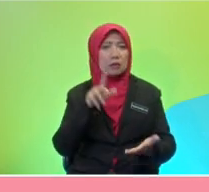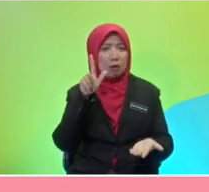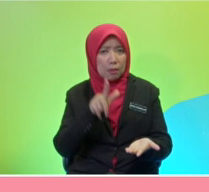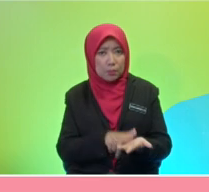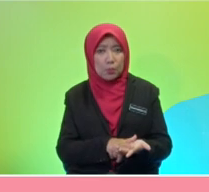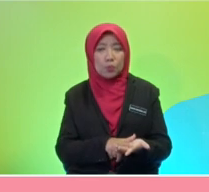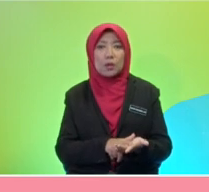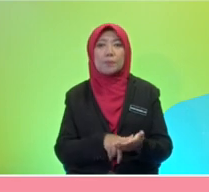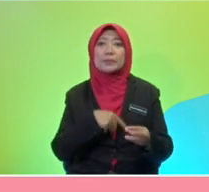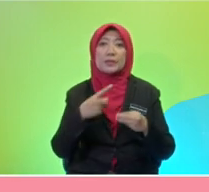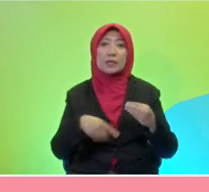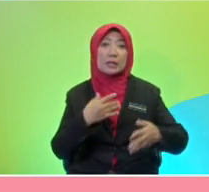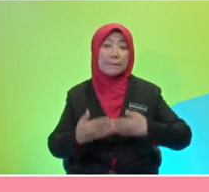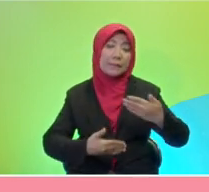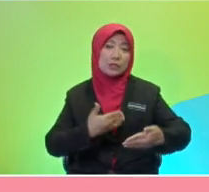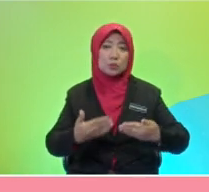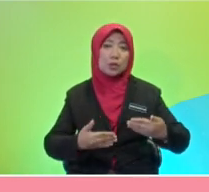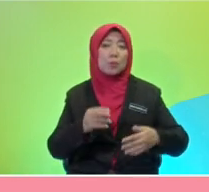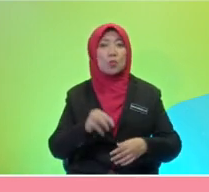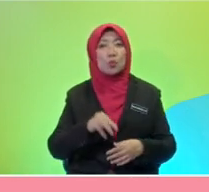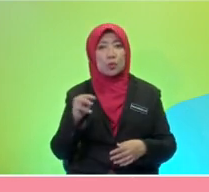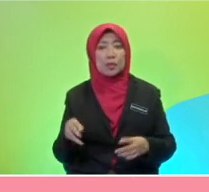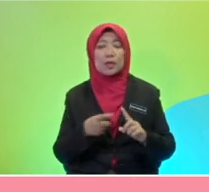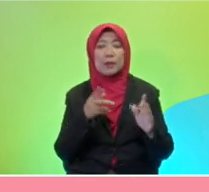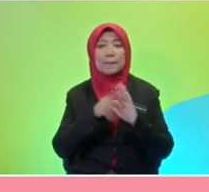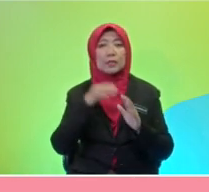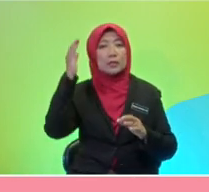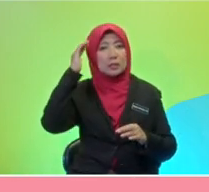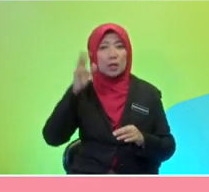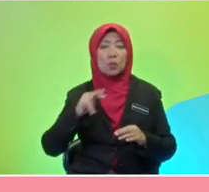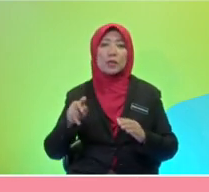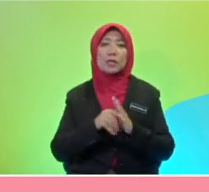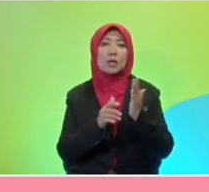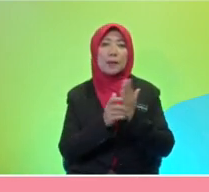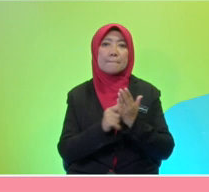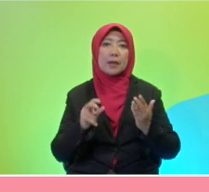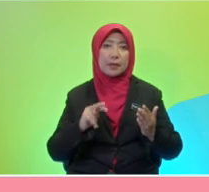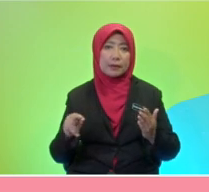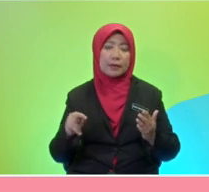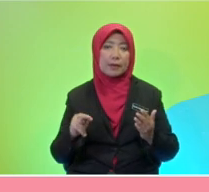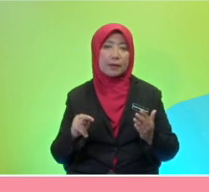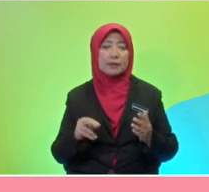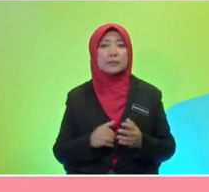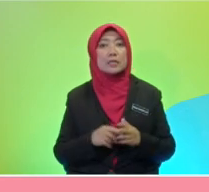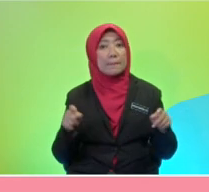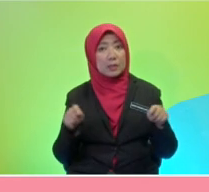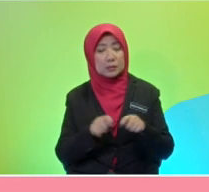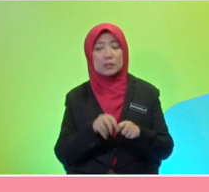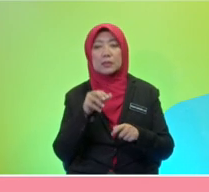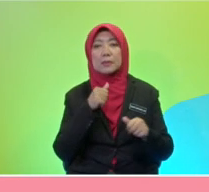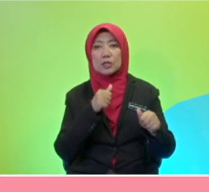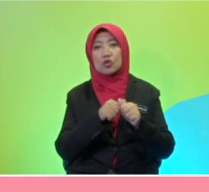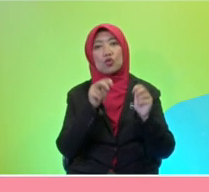Kemajuan dan perkembangan mereka dari segi pengetahuan kemahiran dan nilai seperti yang di hasratkan dalam kurikulum